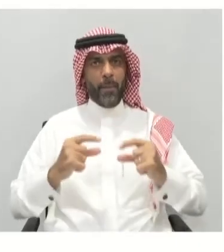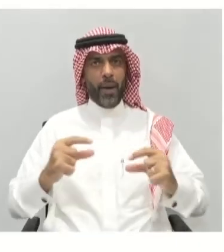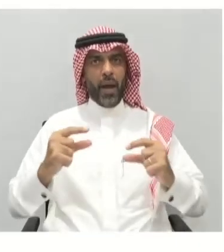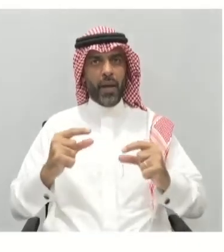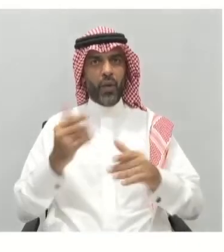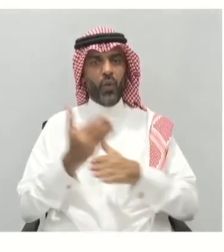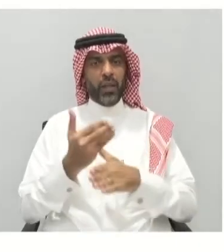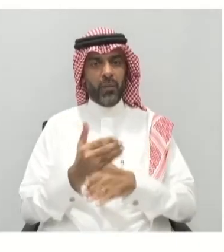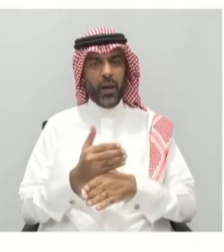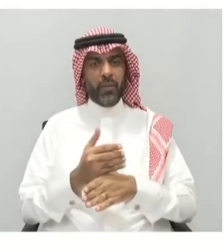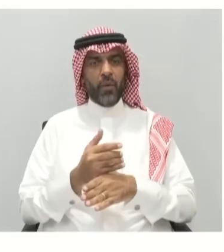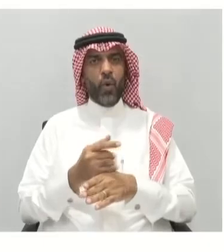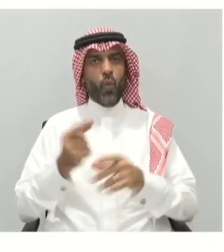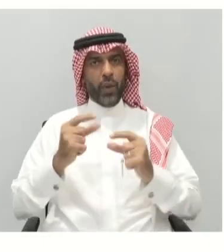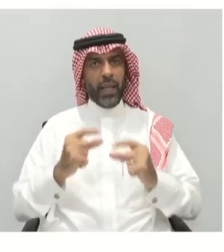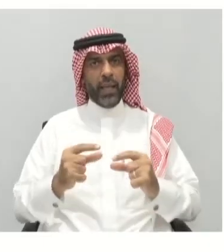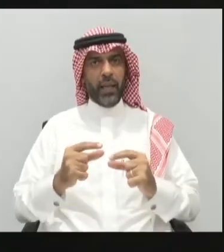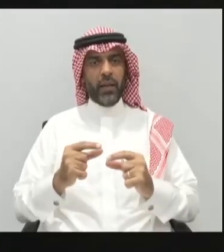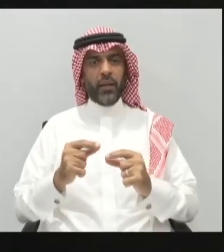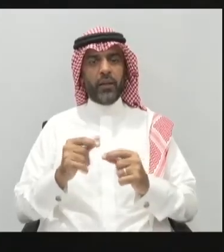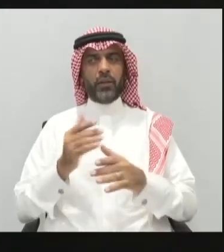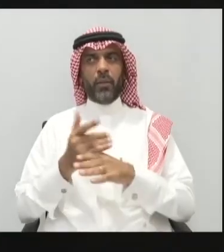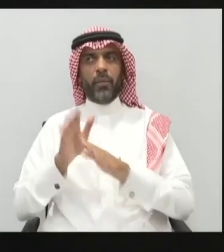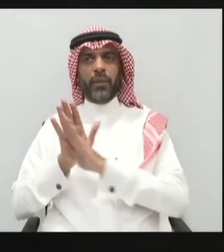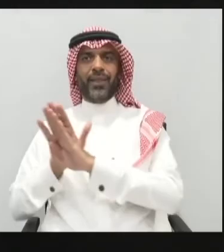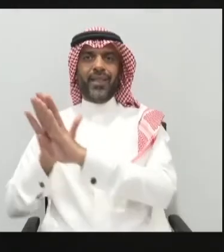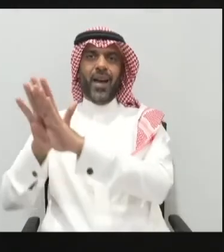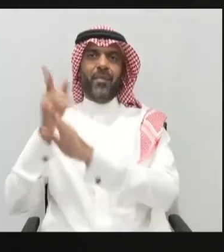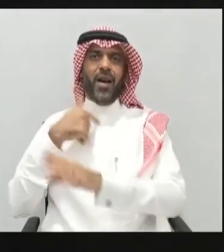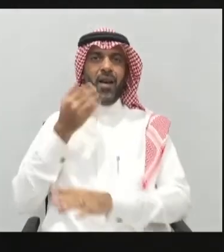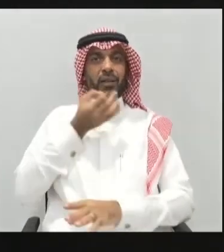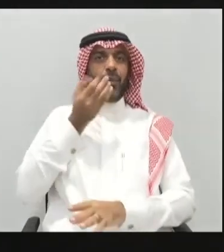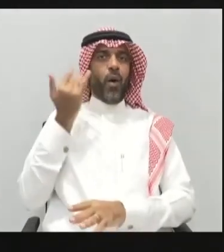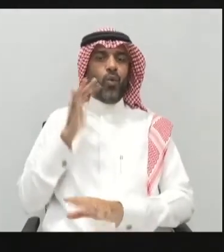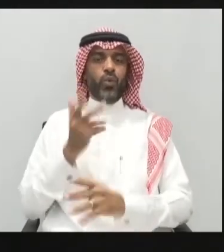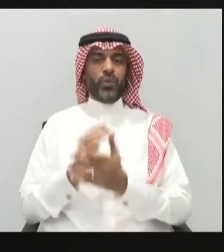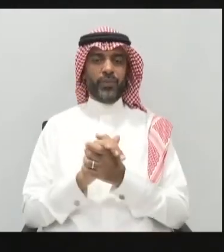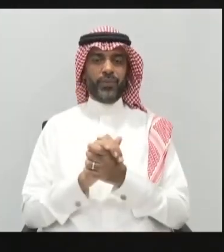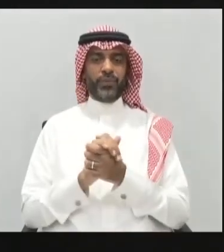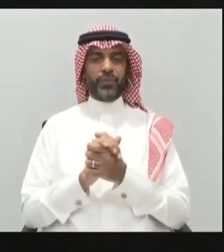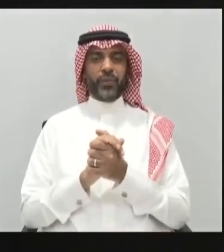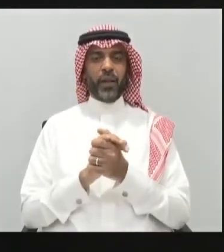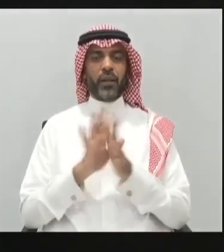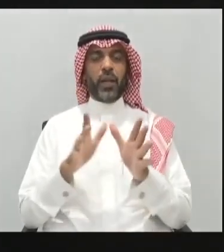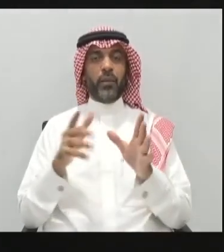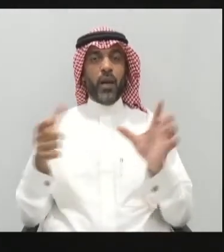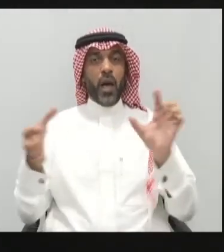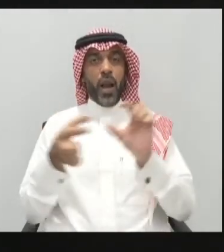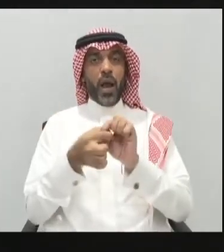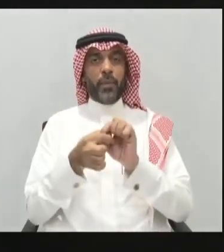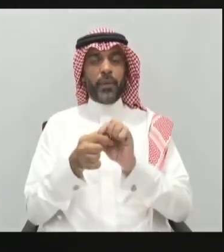انا عندي ادعاء او راي عندي بيانات تدعم هذا الراي عندي مسوغ يربط بين